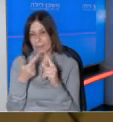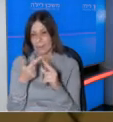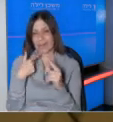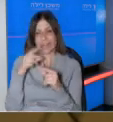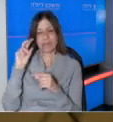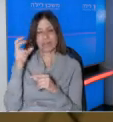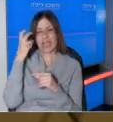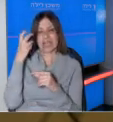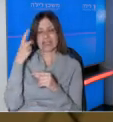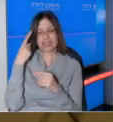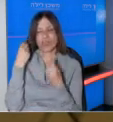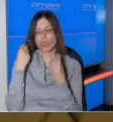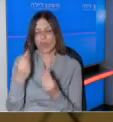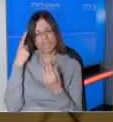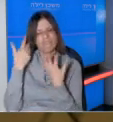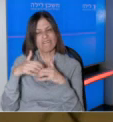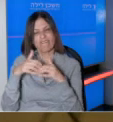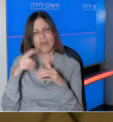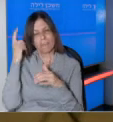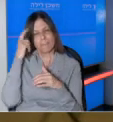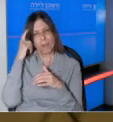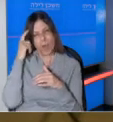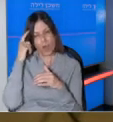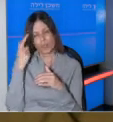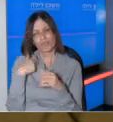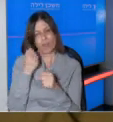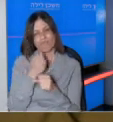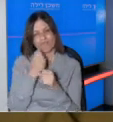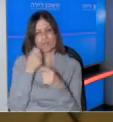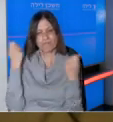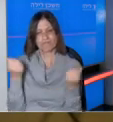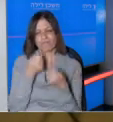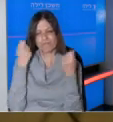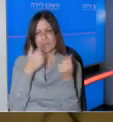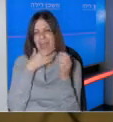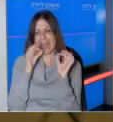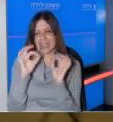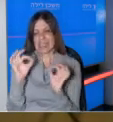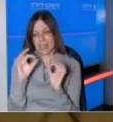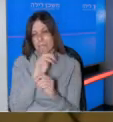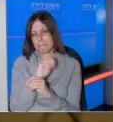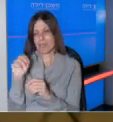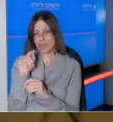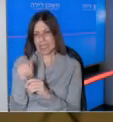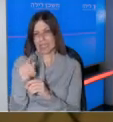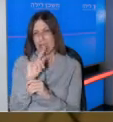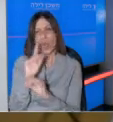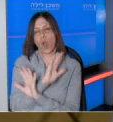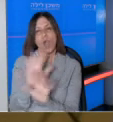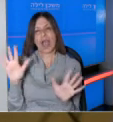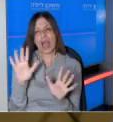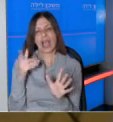את מיטב המוחות שיודעים לשווק במדינה הזאת, ועושה קמפיין רציני בעניין הזה, זה לא רק העניין